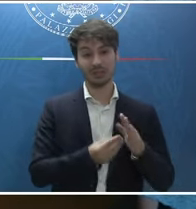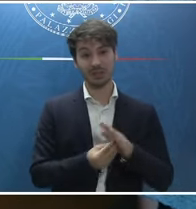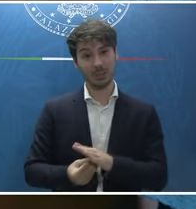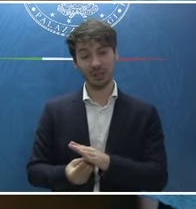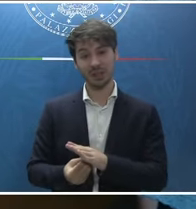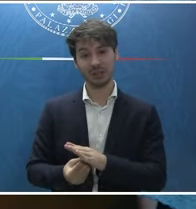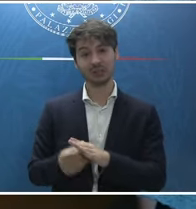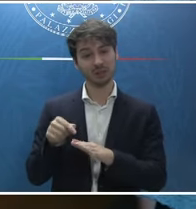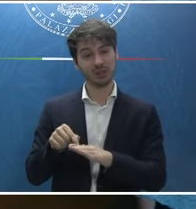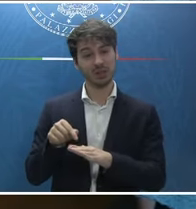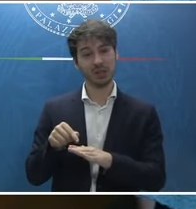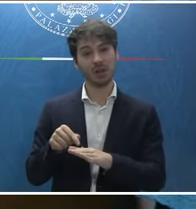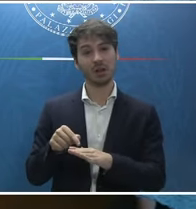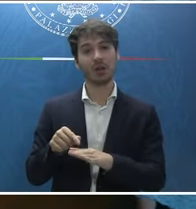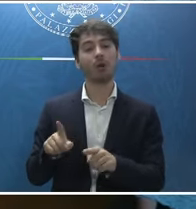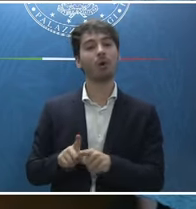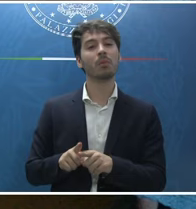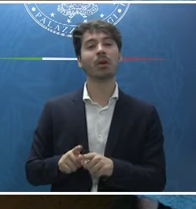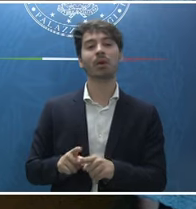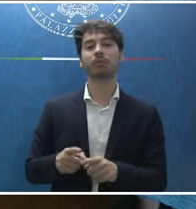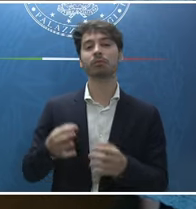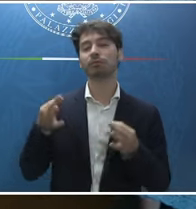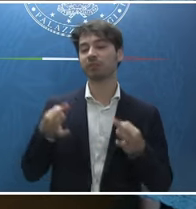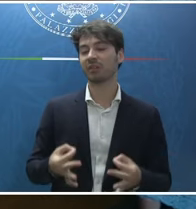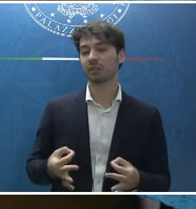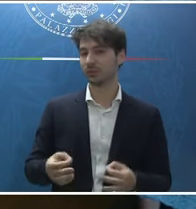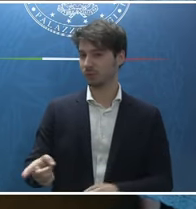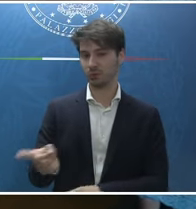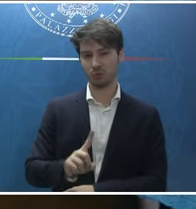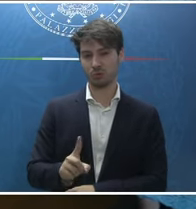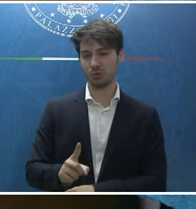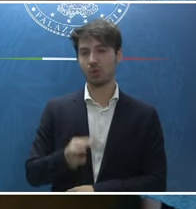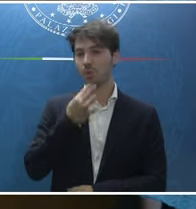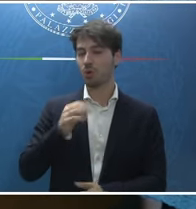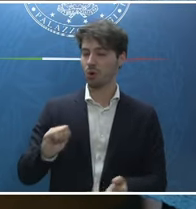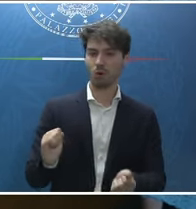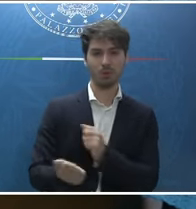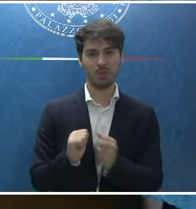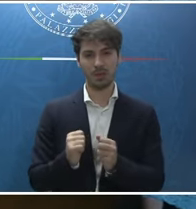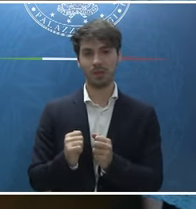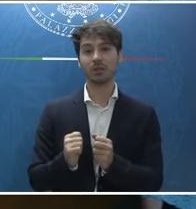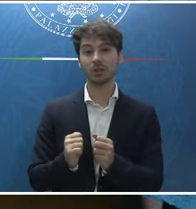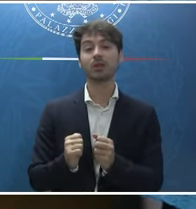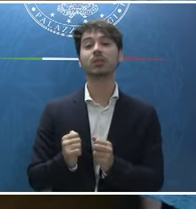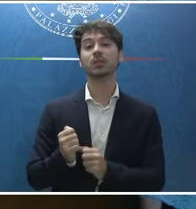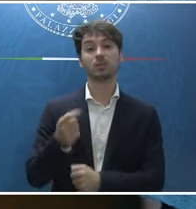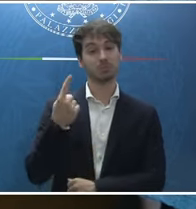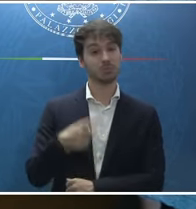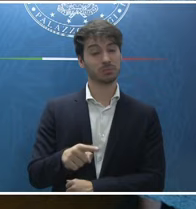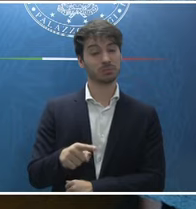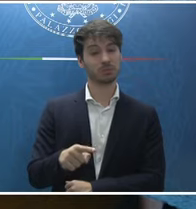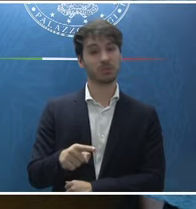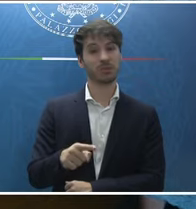mai nulla di ineluttabile e di definitivo. E tutto questo non